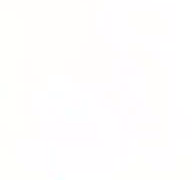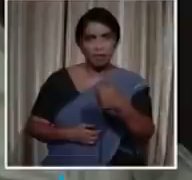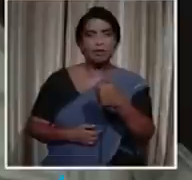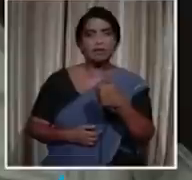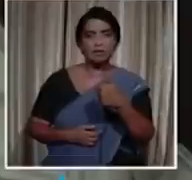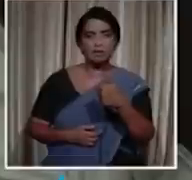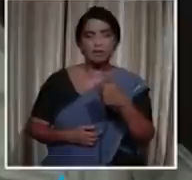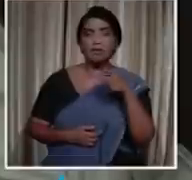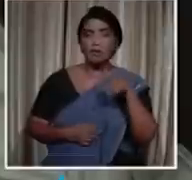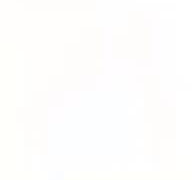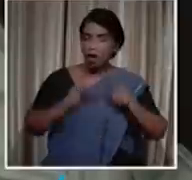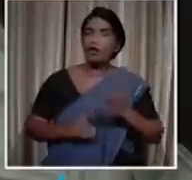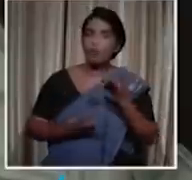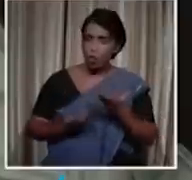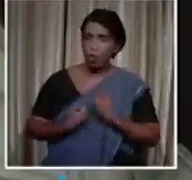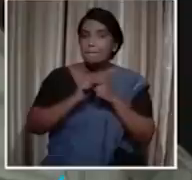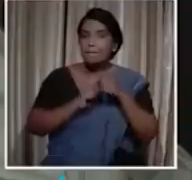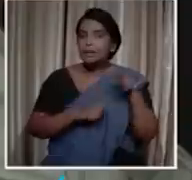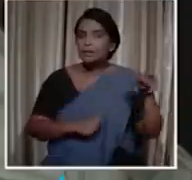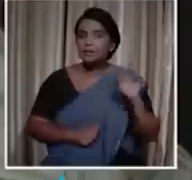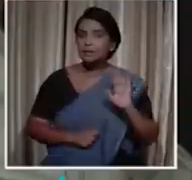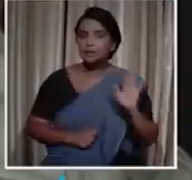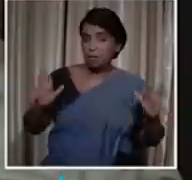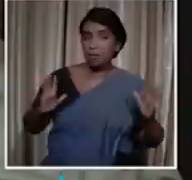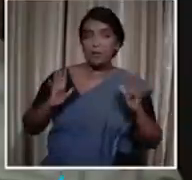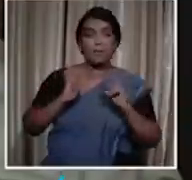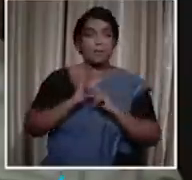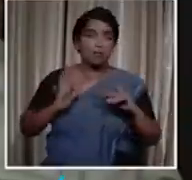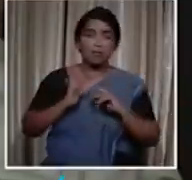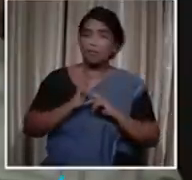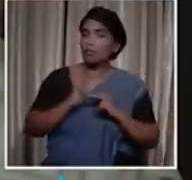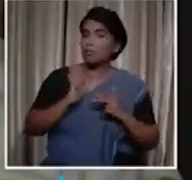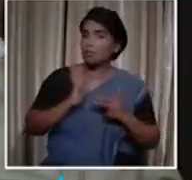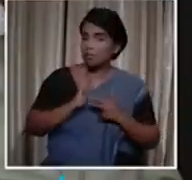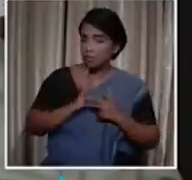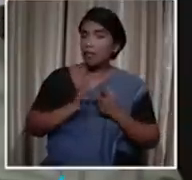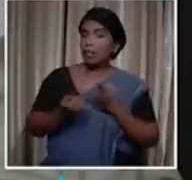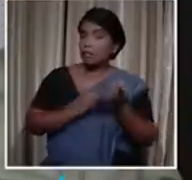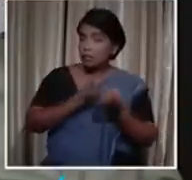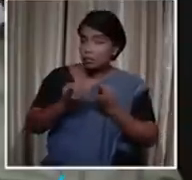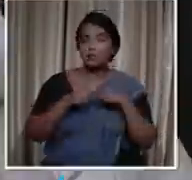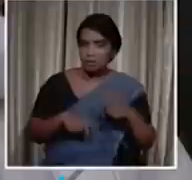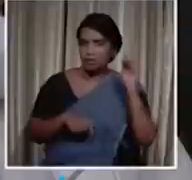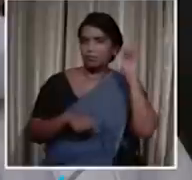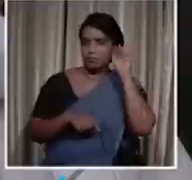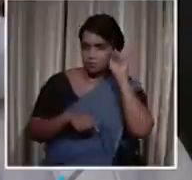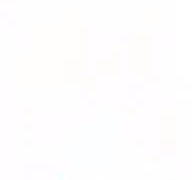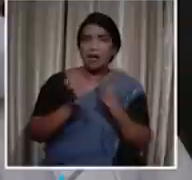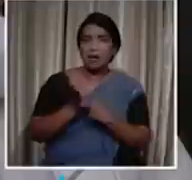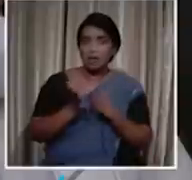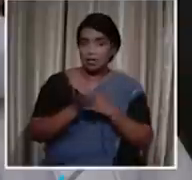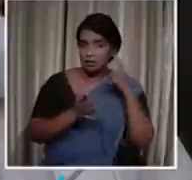අපිට පිරිවැය අඩු කරගන්න ඕනේ එතන දෙකක් නෑ ගැටලුව තියෙන්නේ ලොකු ප්‍රොජෙක්ට් තරකකාරීත්වයෙන් තොරව කරන්න බෑ